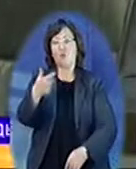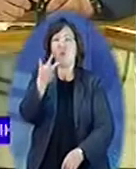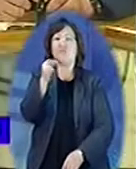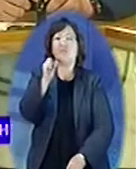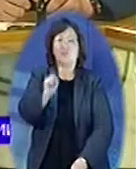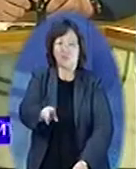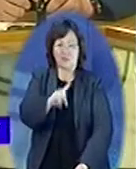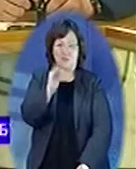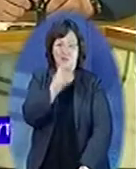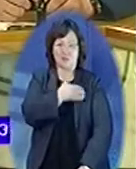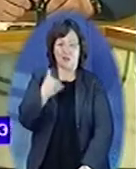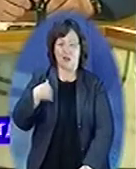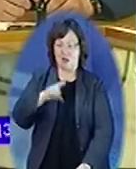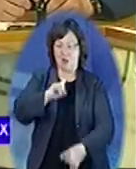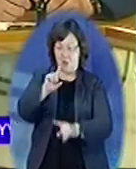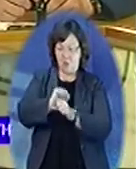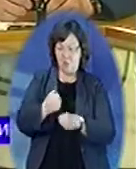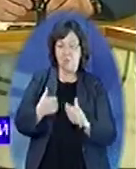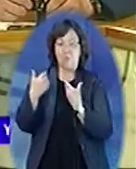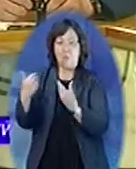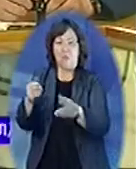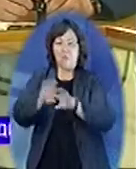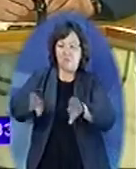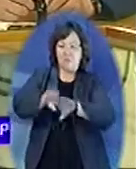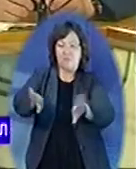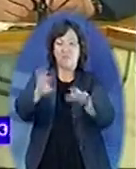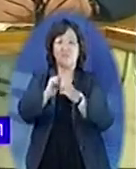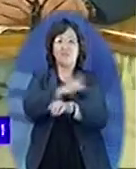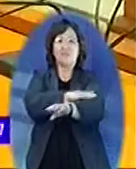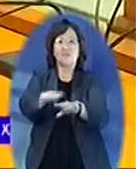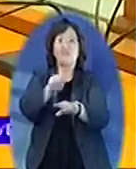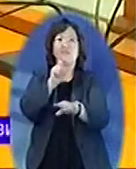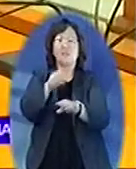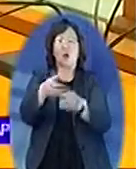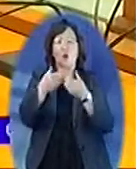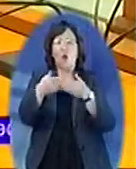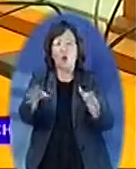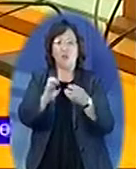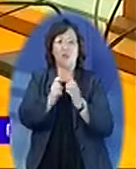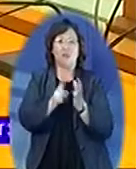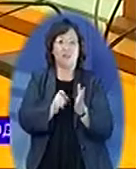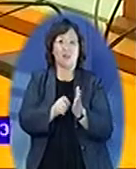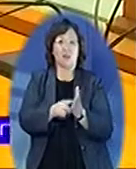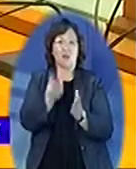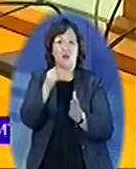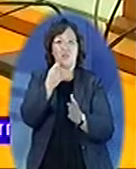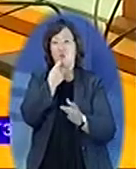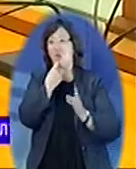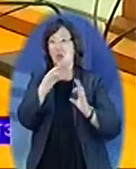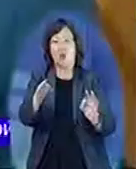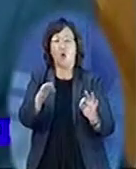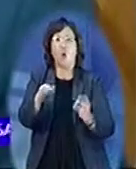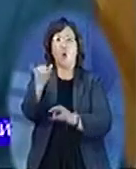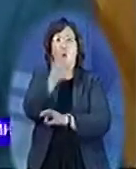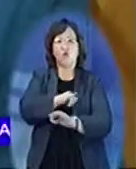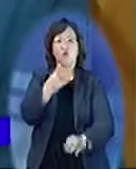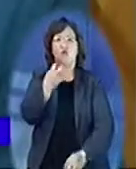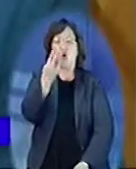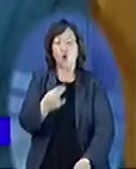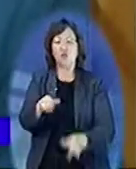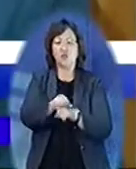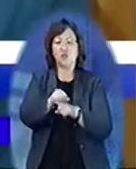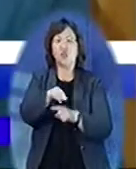дарга нар захиран зарцуулах хэрэгтэй очиж байгаа. Байдал бүр хүндэрсэн тохиолдолд хэрэглэх улсын нөөцийн өвс тэжээлээ сайн бэлдсэн гээд улсын